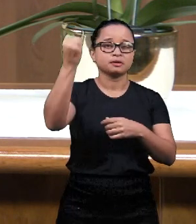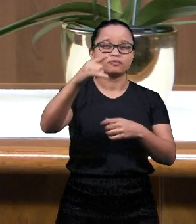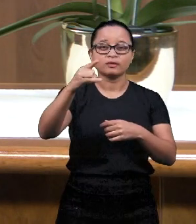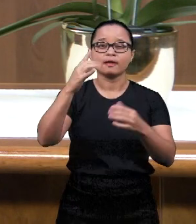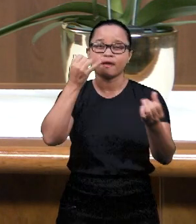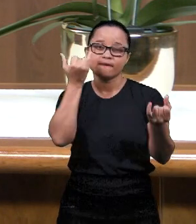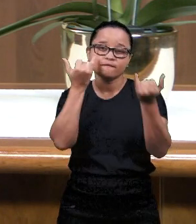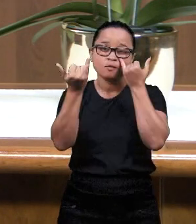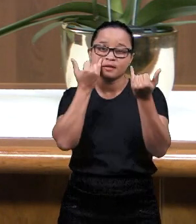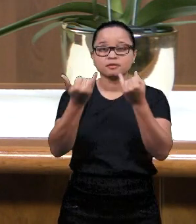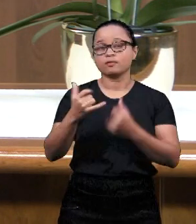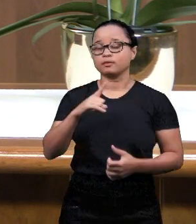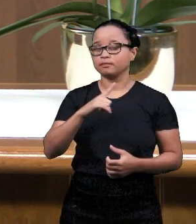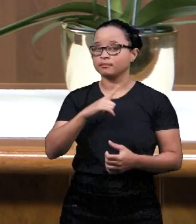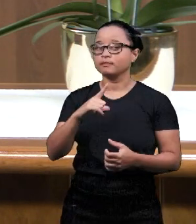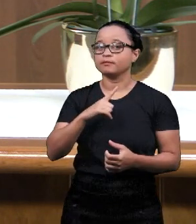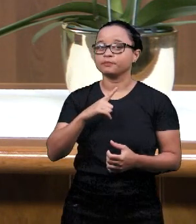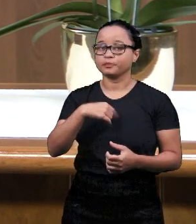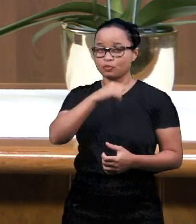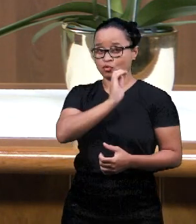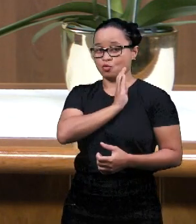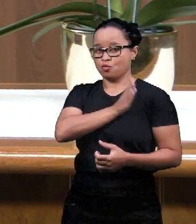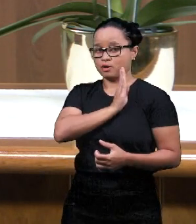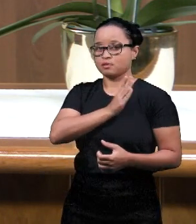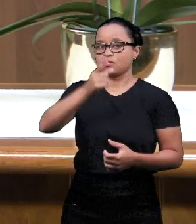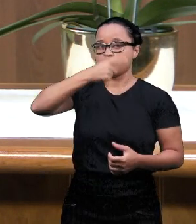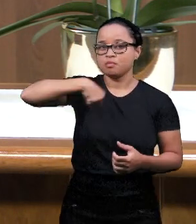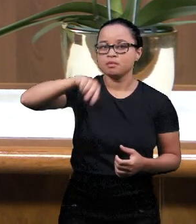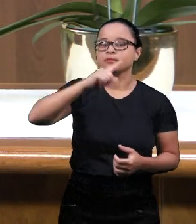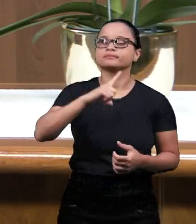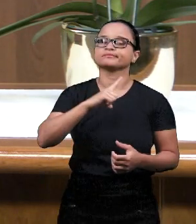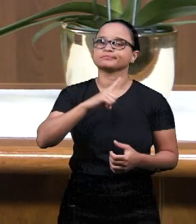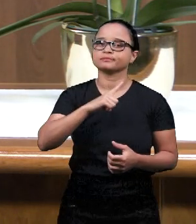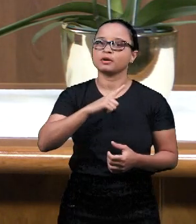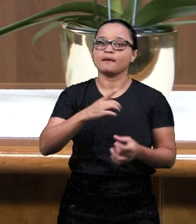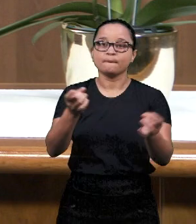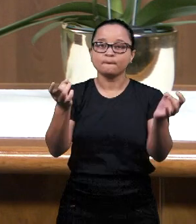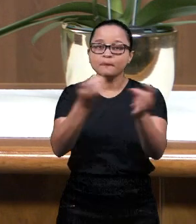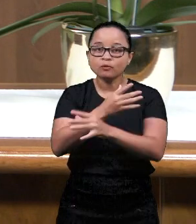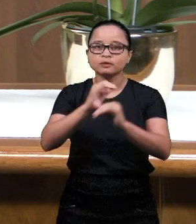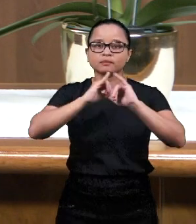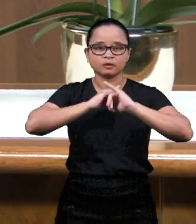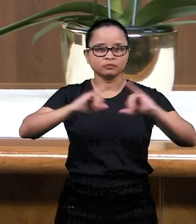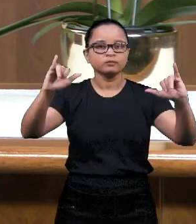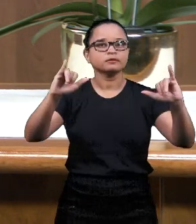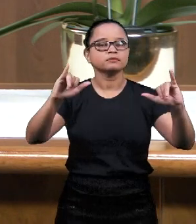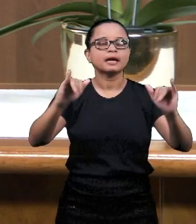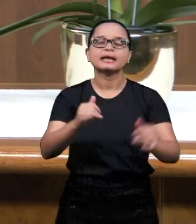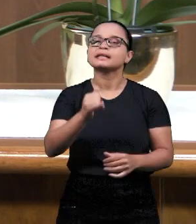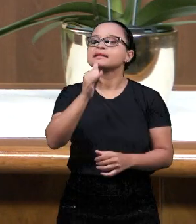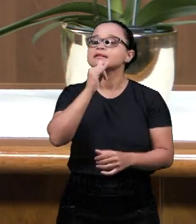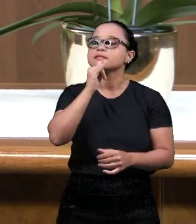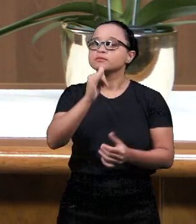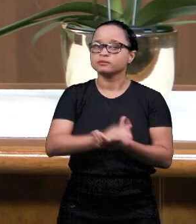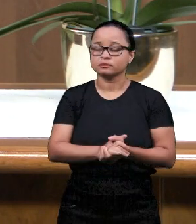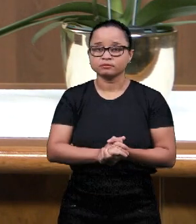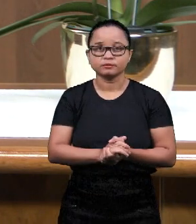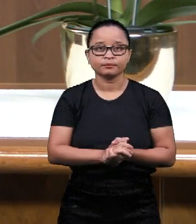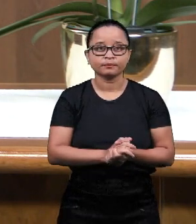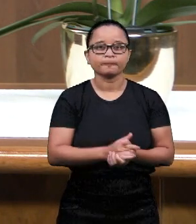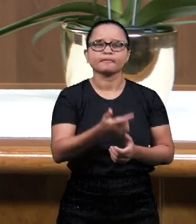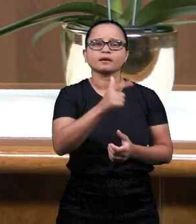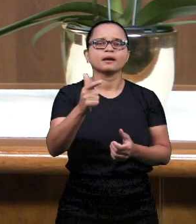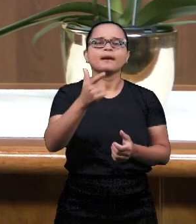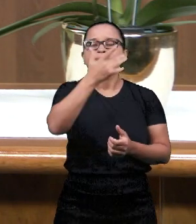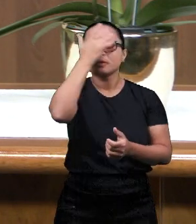C'est important que nous ayons une parole dans notre cœur prête à être transmise. Par exemple, dans une situation